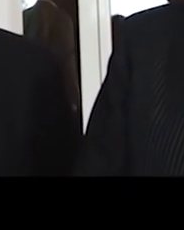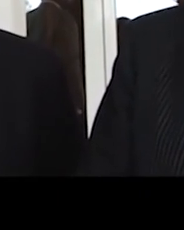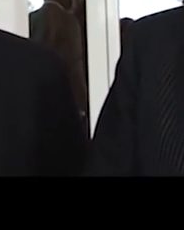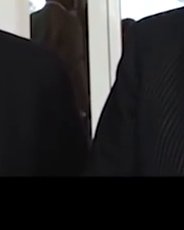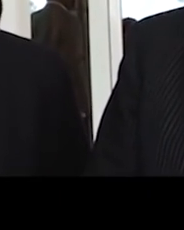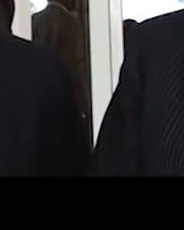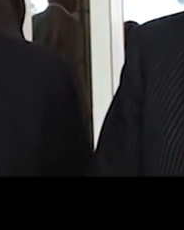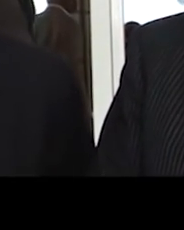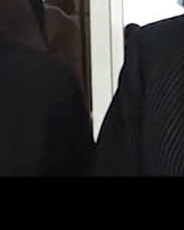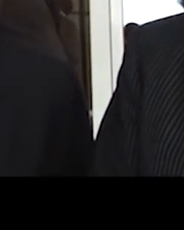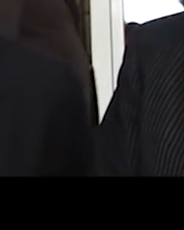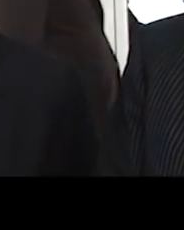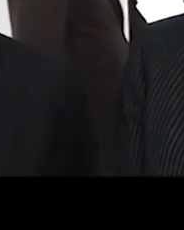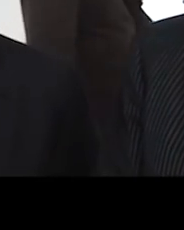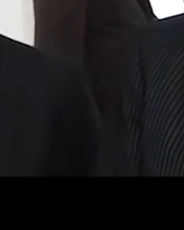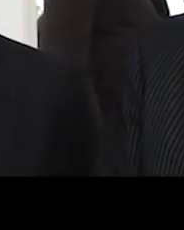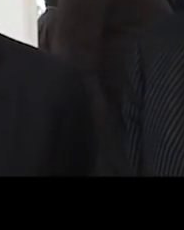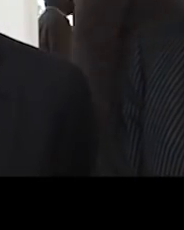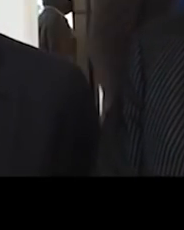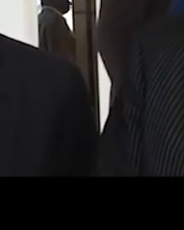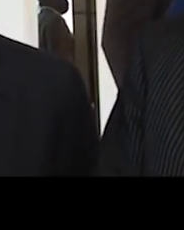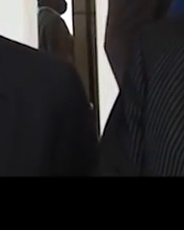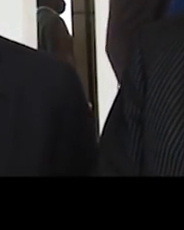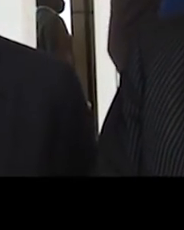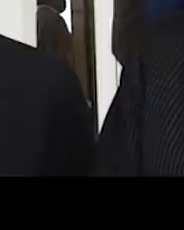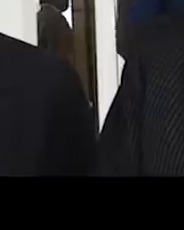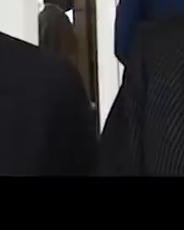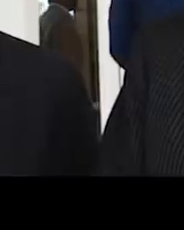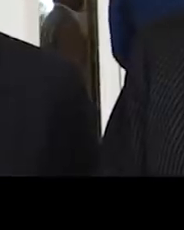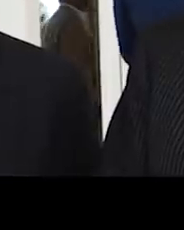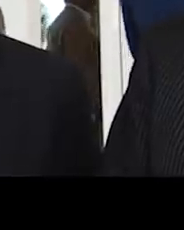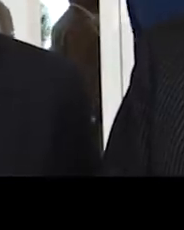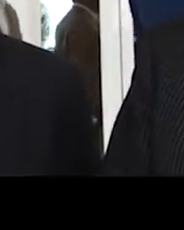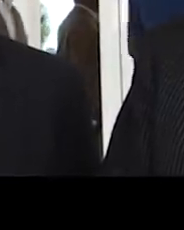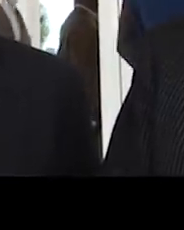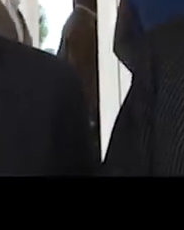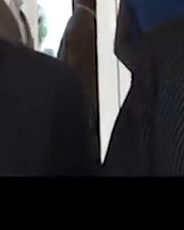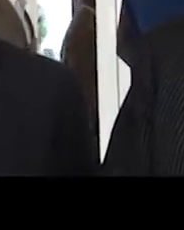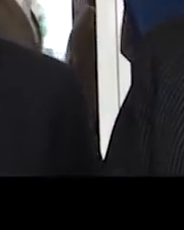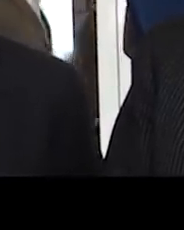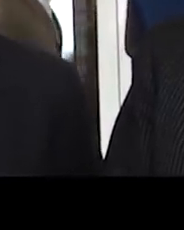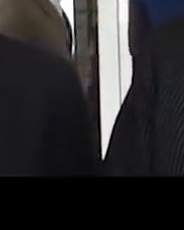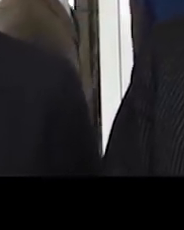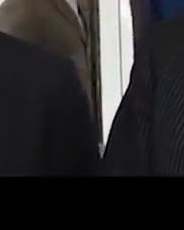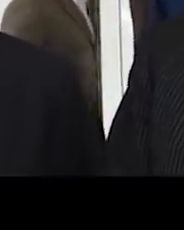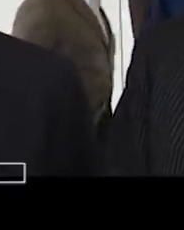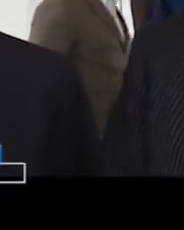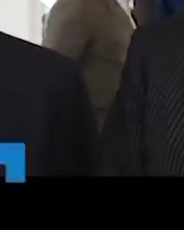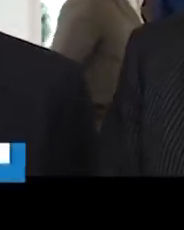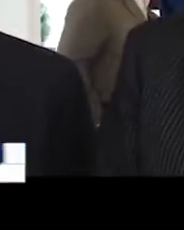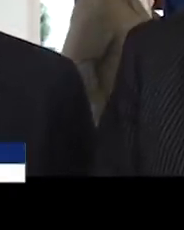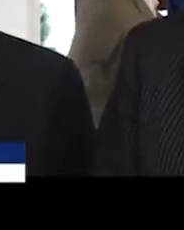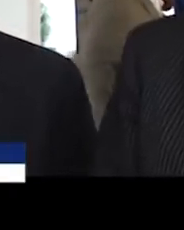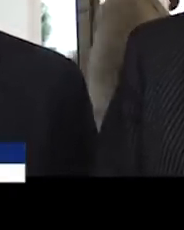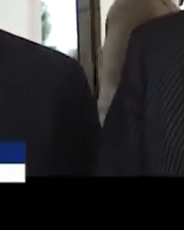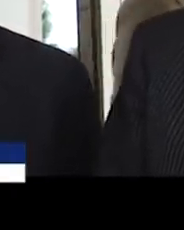que d'ici un mois nous pouvons mettre les différents 1er pierre et démarrer et quelques projets comme